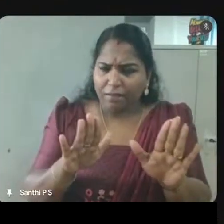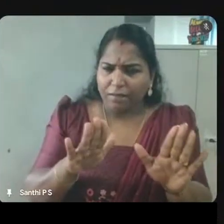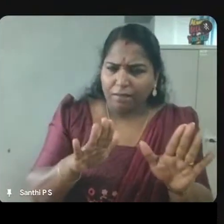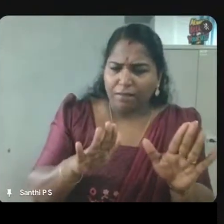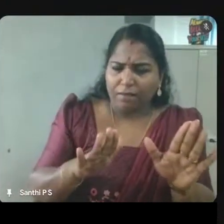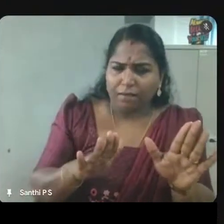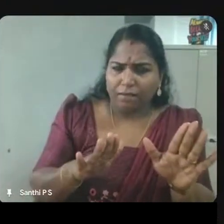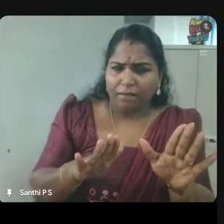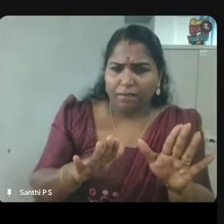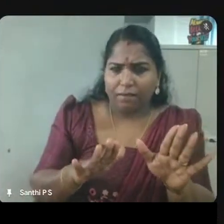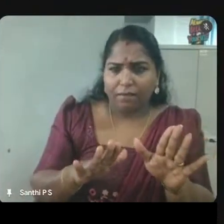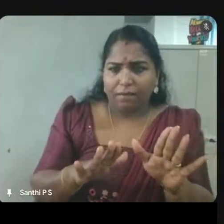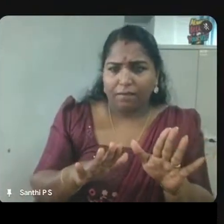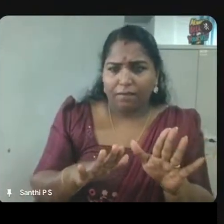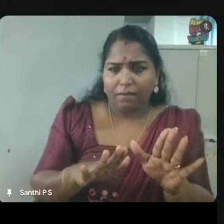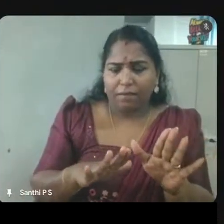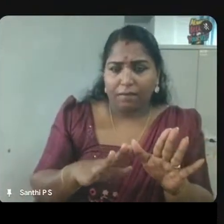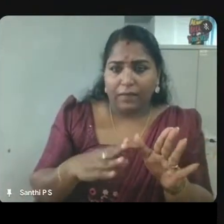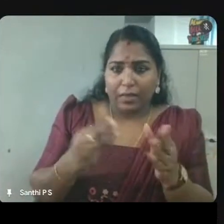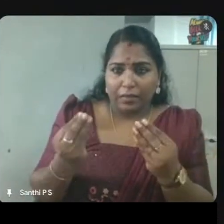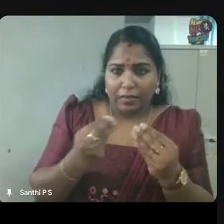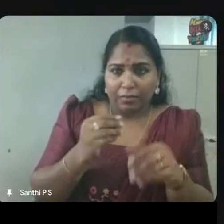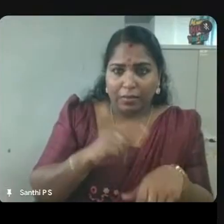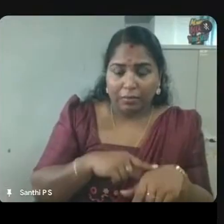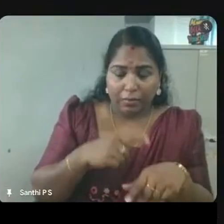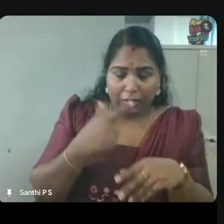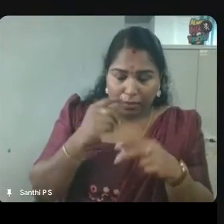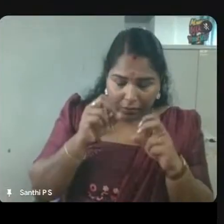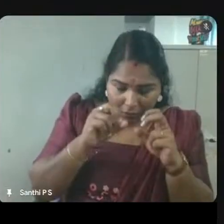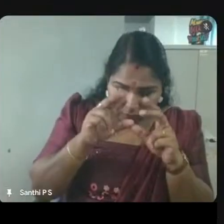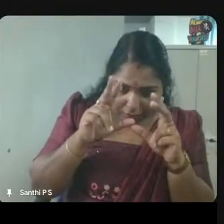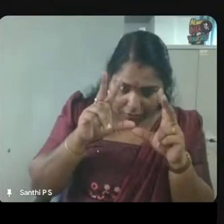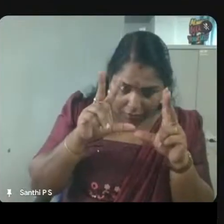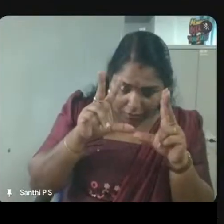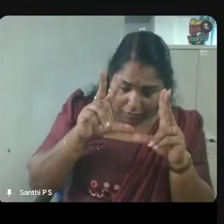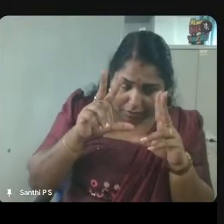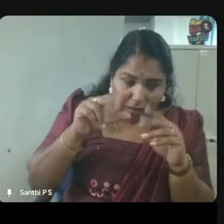കണ്ണടഞ്ഞു പോകുന്ന പോലെ തോന്നണം. ദൂരെയുള്ള വസ്തുക്കളൊക്കെ ഒന്ന് ശ്രദ്ധിച്ച് നോക്കുമ്പോഴേ.